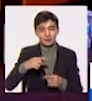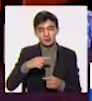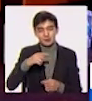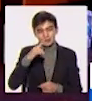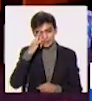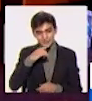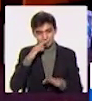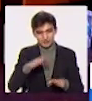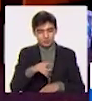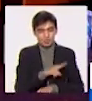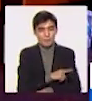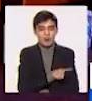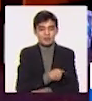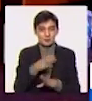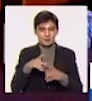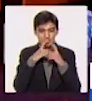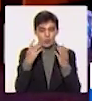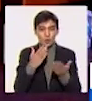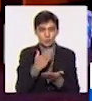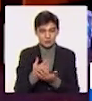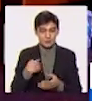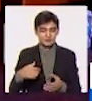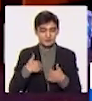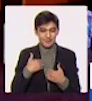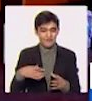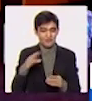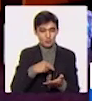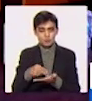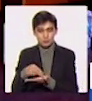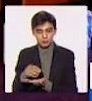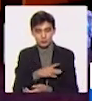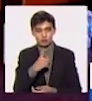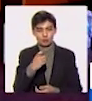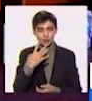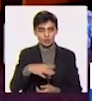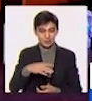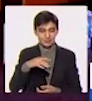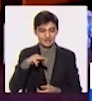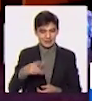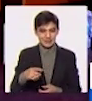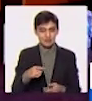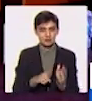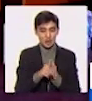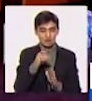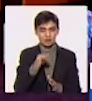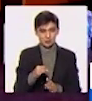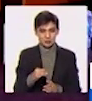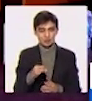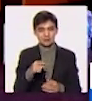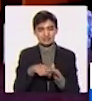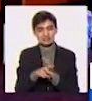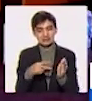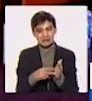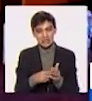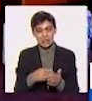қандай медициналық бетперделер бар, бәрін алып келуге тырыстық. Бұлардың бағалары 140 теңгеден басылады, 1000 теңгеден ары қарай. Бағасына қарай сапасы